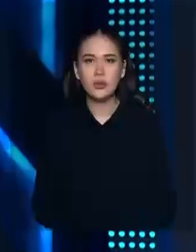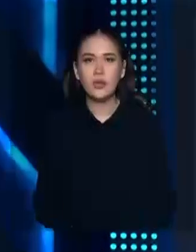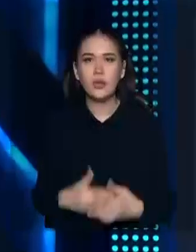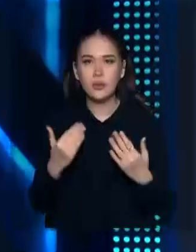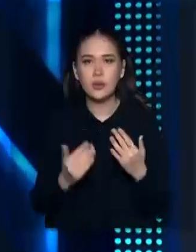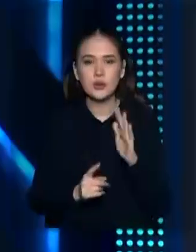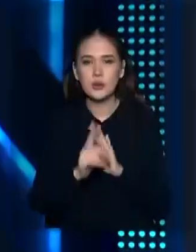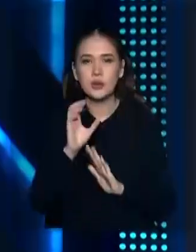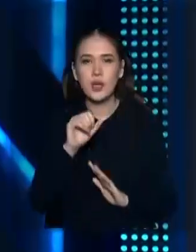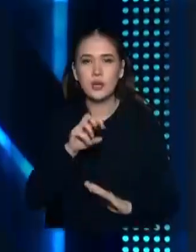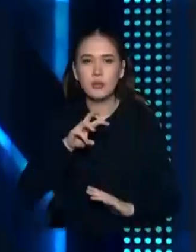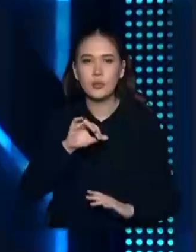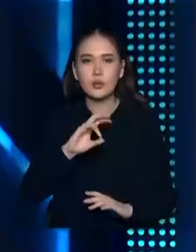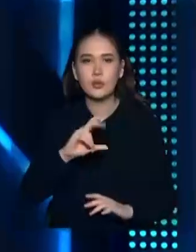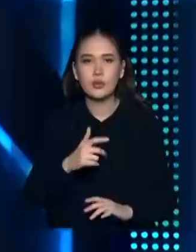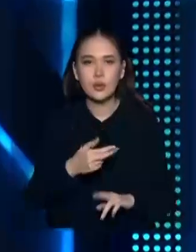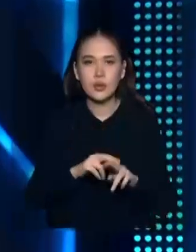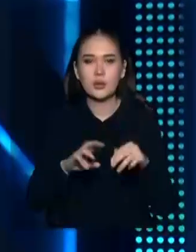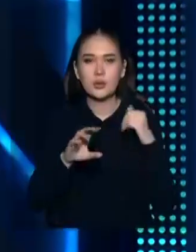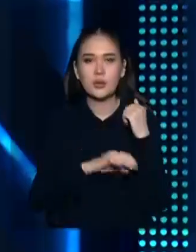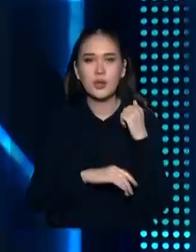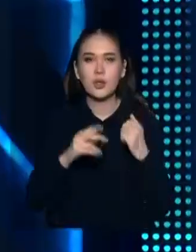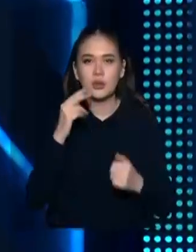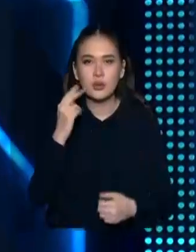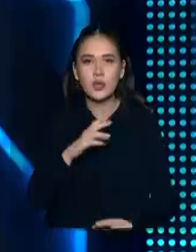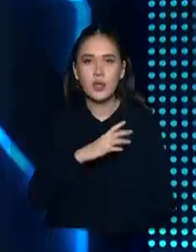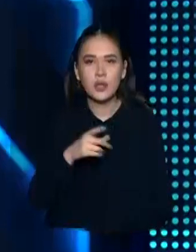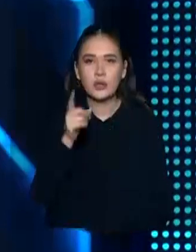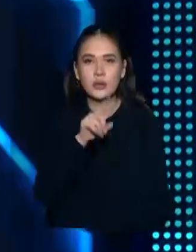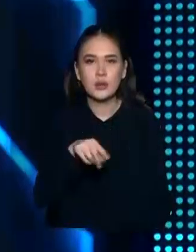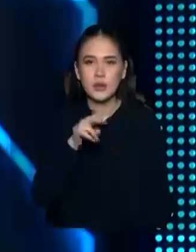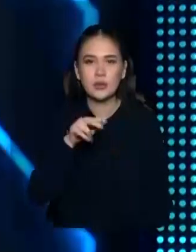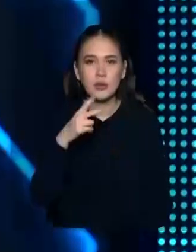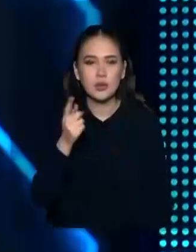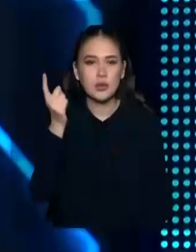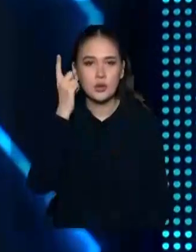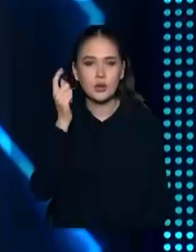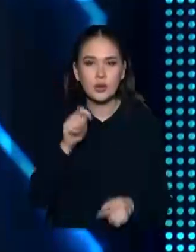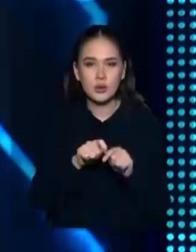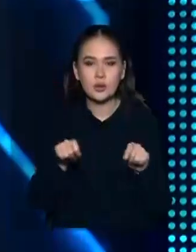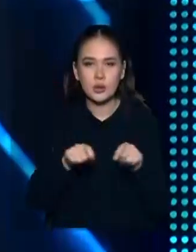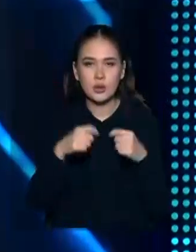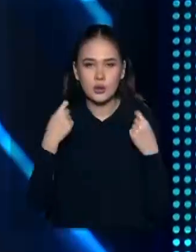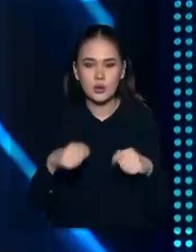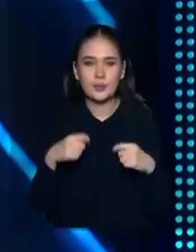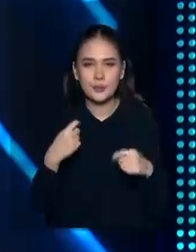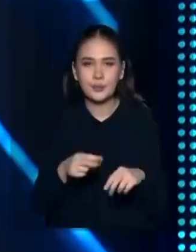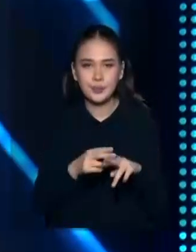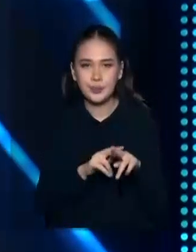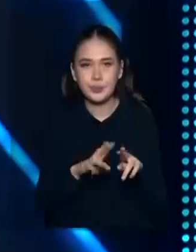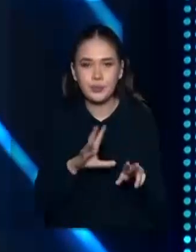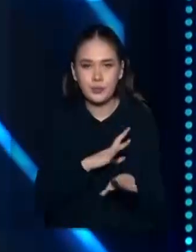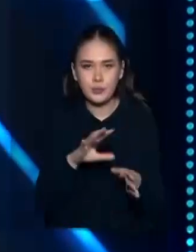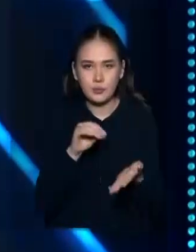Бүгіннен бастап Samsung компаниясы соңғы үлгідегі Galaxy S23 инновациялық смартфондарын сатылымға шығарды. Премиум